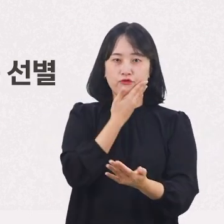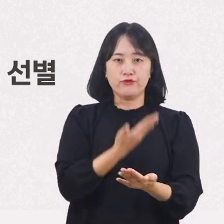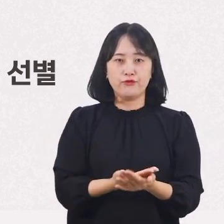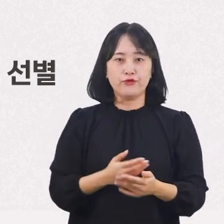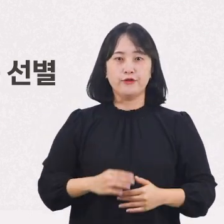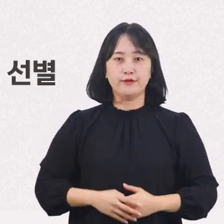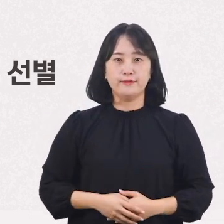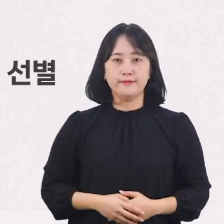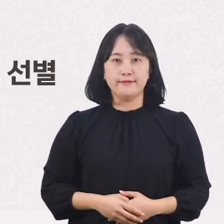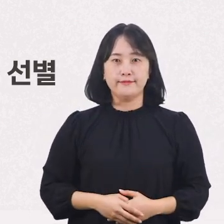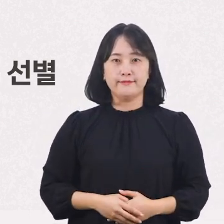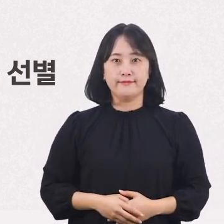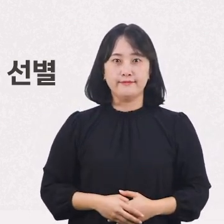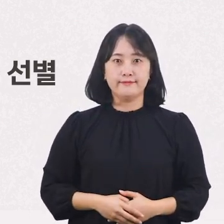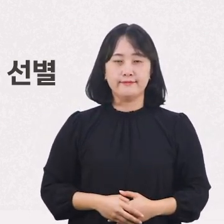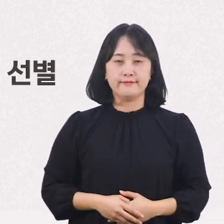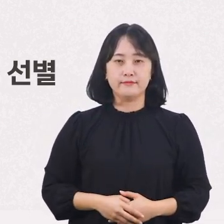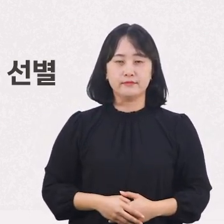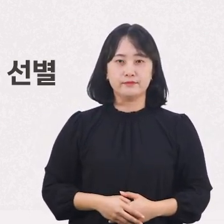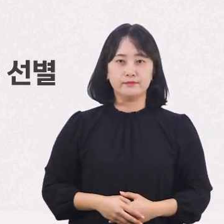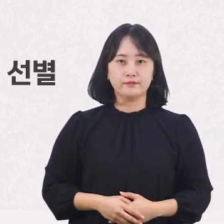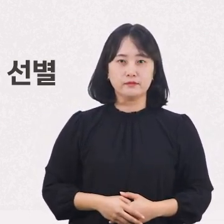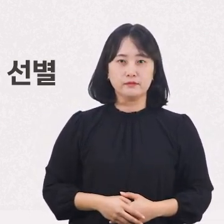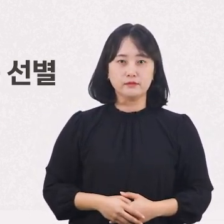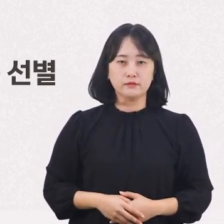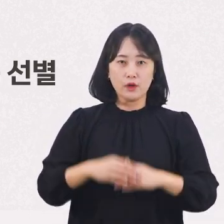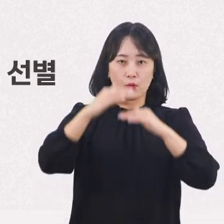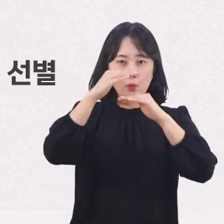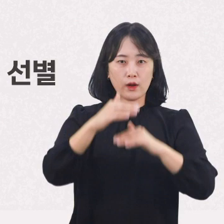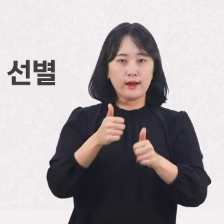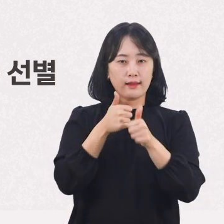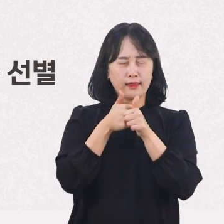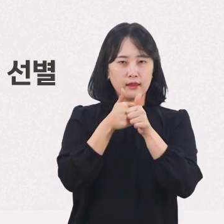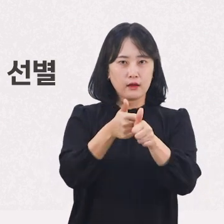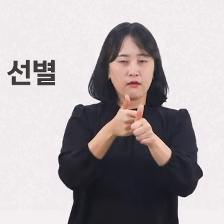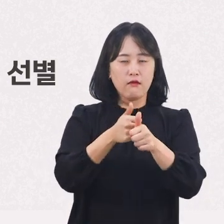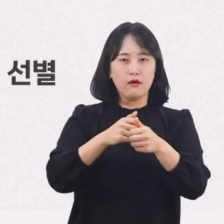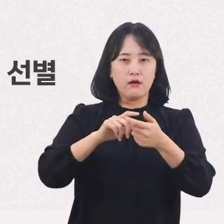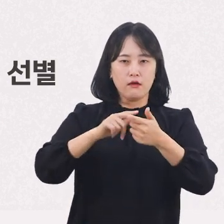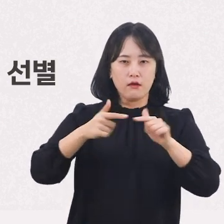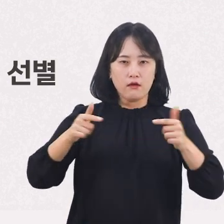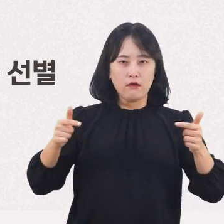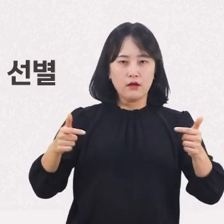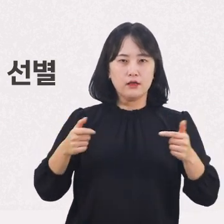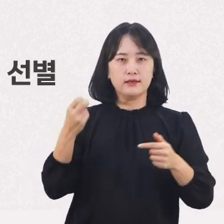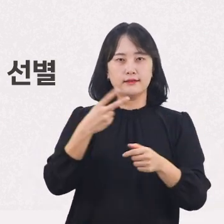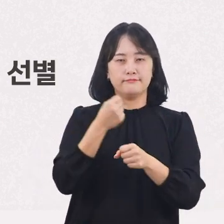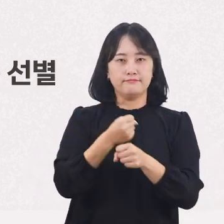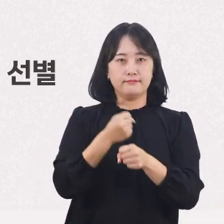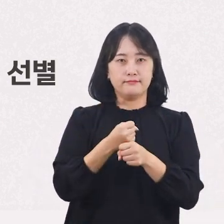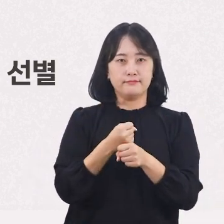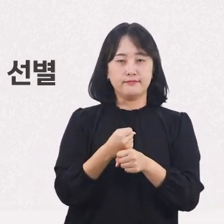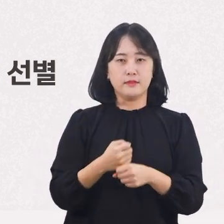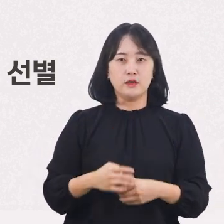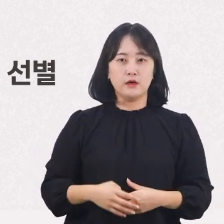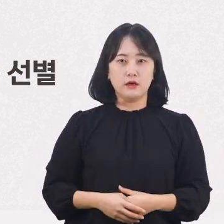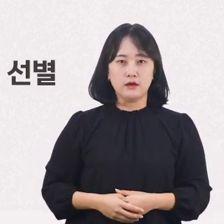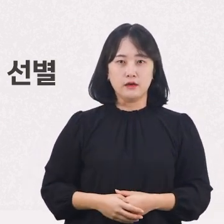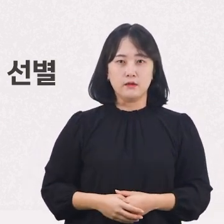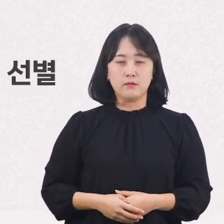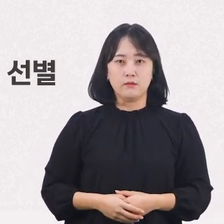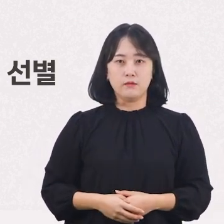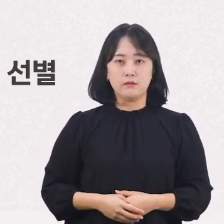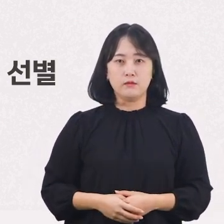중요합니다. 해당 과목에 따라 하나의 교과나 여러 교과에서 재구성할 수 있는데요. 해당하는